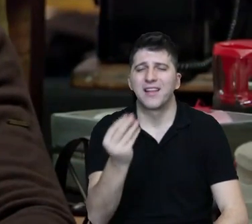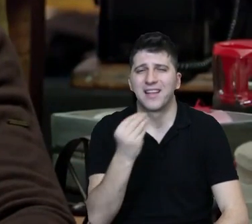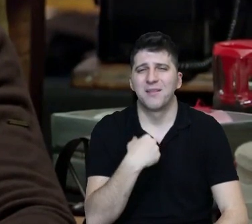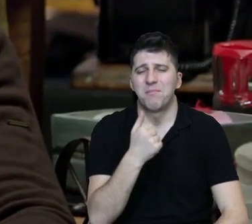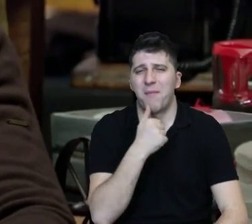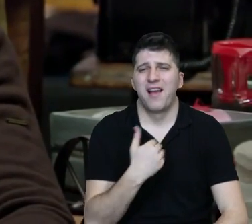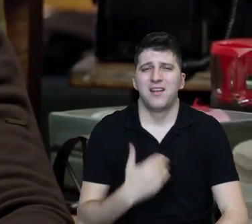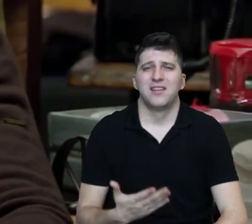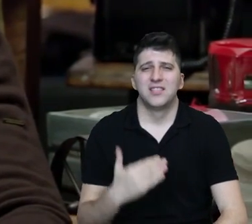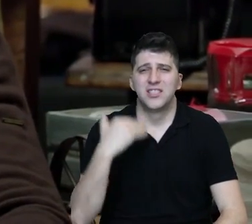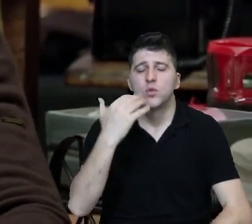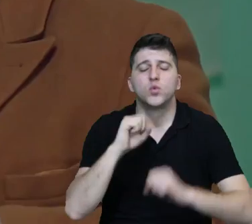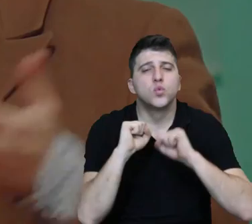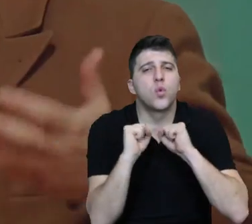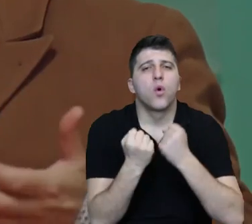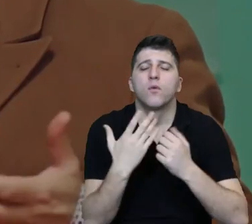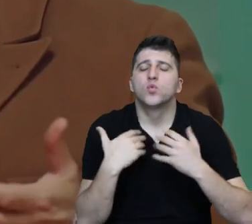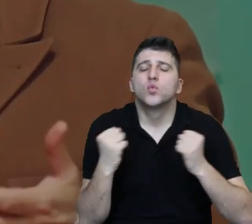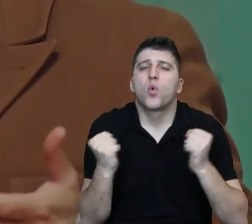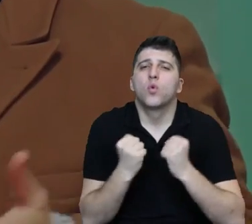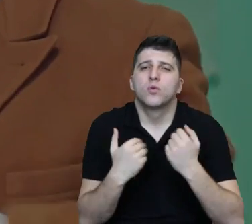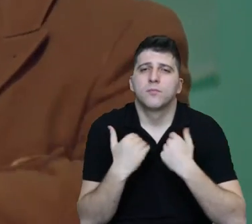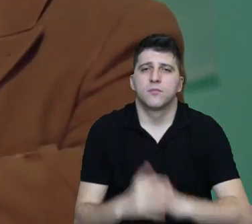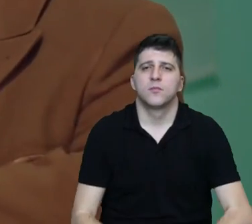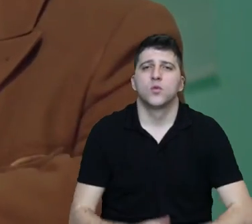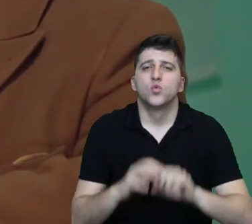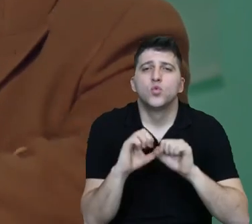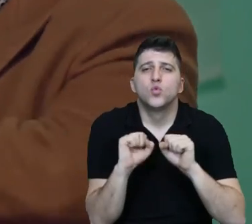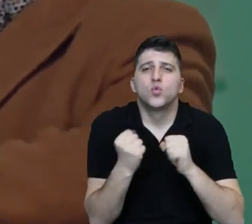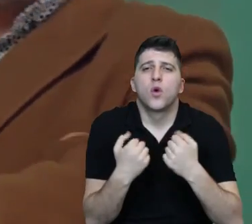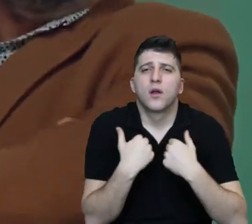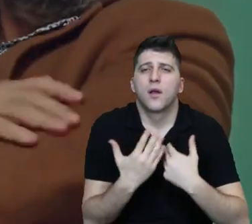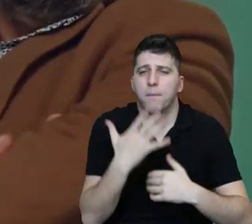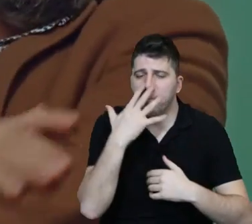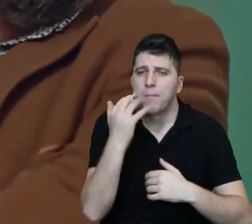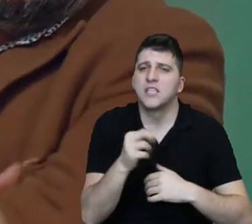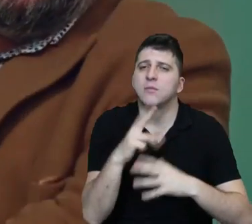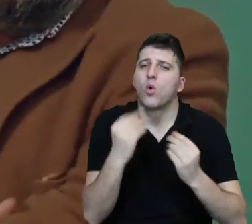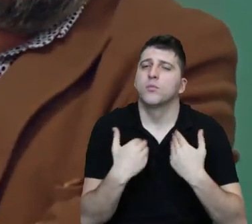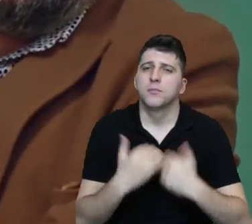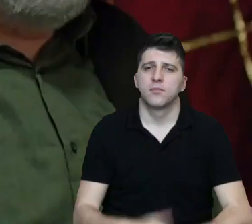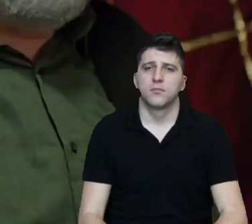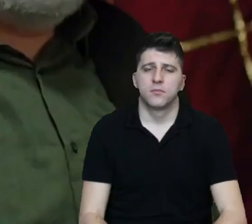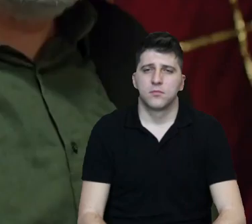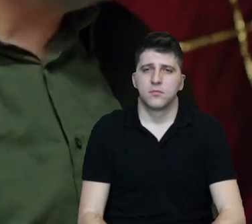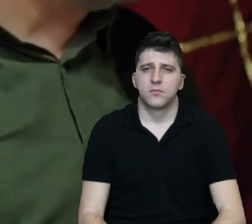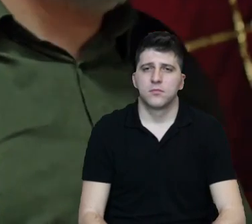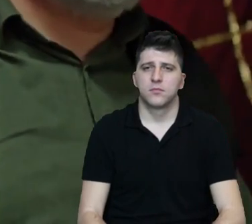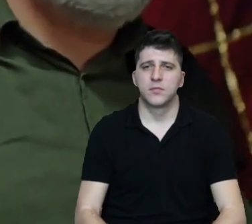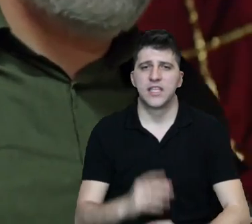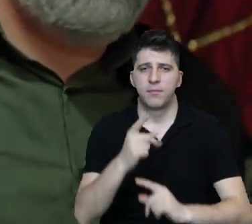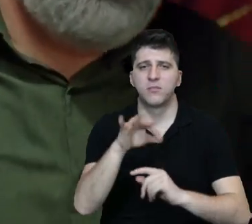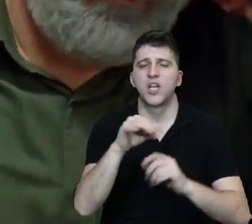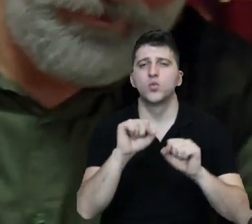baba. Dışarıda nasıl bir ayaz var. Dondum buydum ya. Ayazda kalmış bekçi değneği gibi oldum baba. İbrahim'in